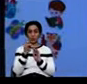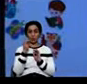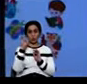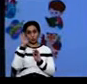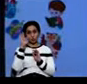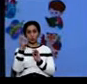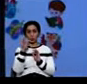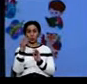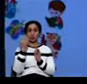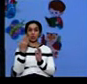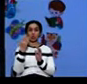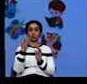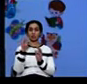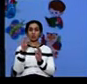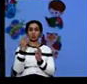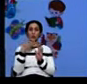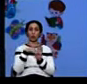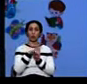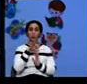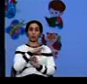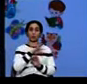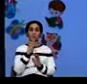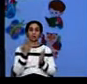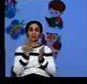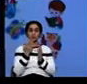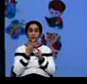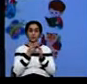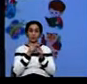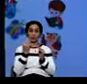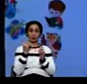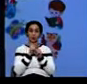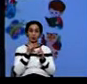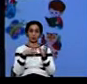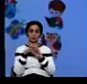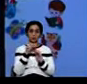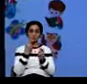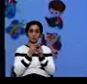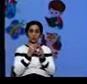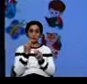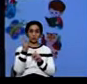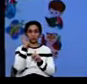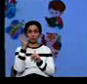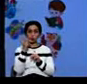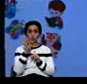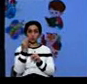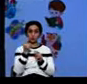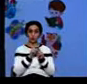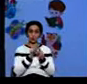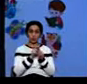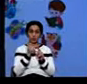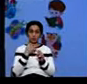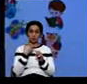Какое числительное мы употребим вместе с ними? Боледжоллар, құйдегі сөзлердің хаммасы мужской род деген